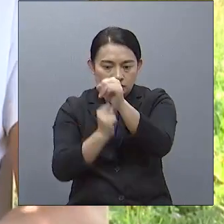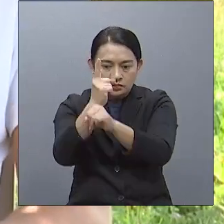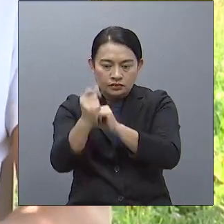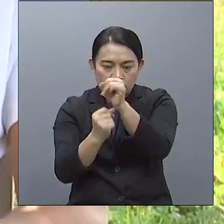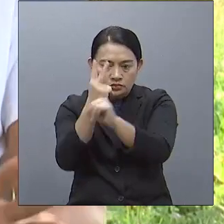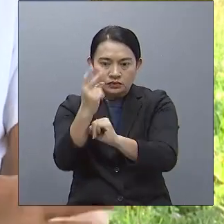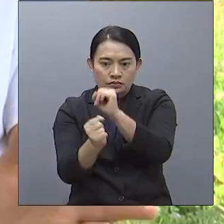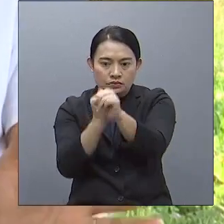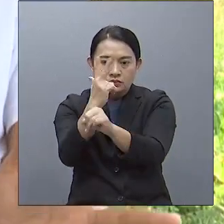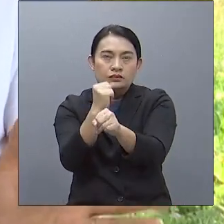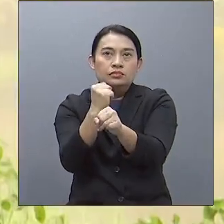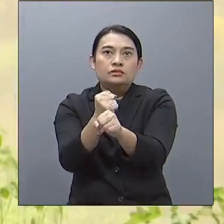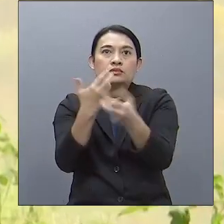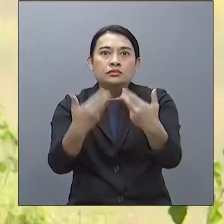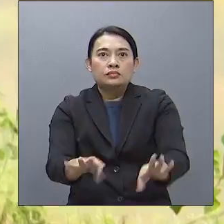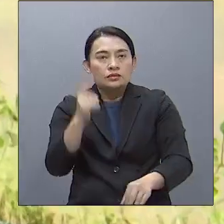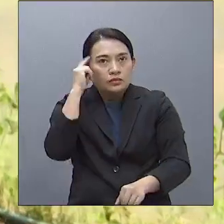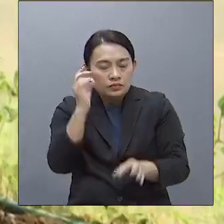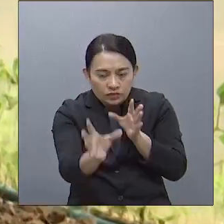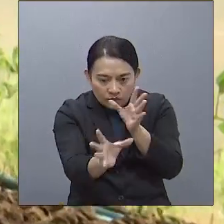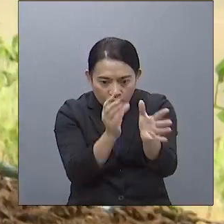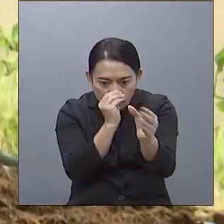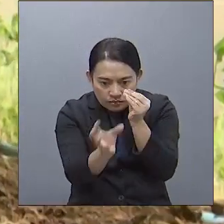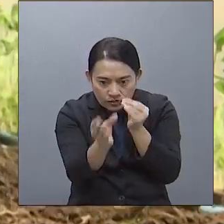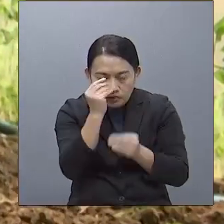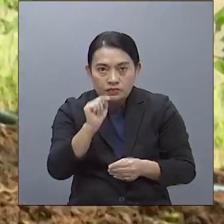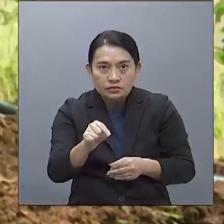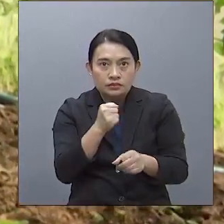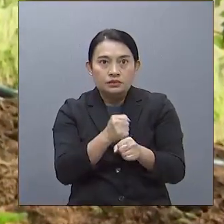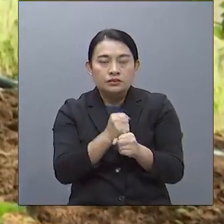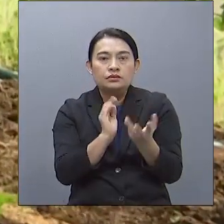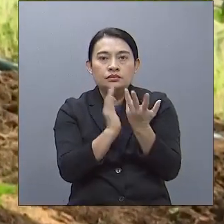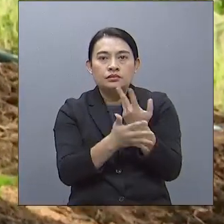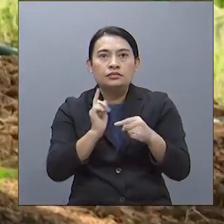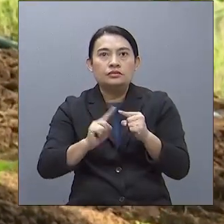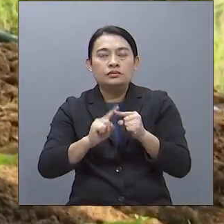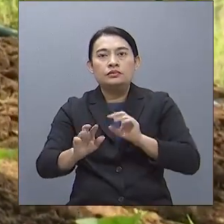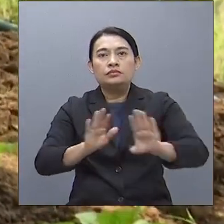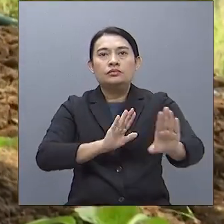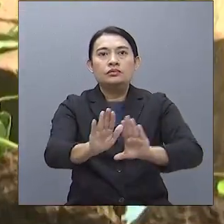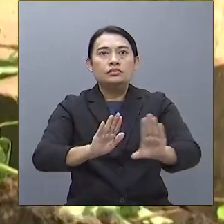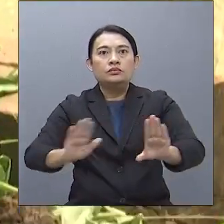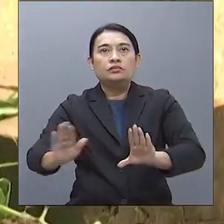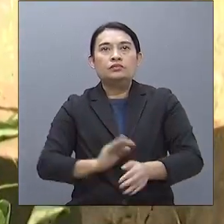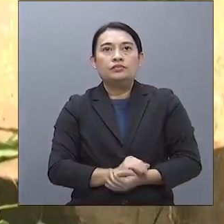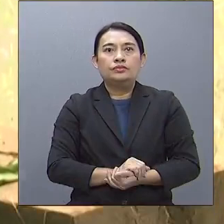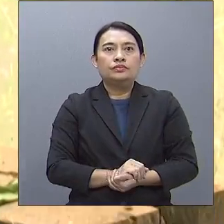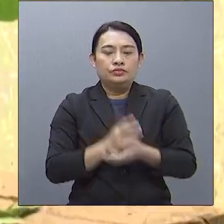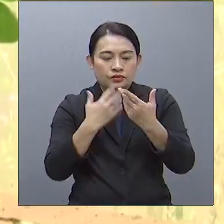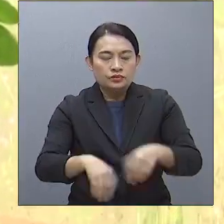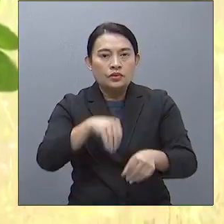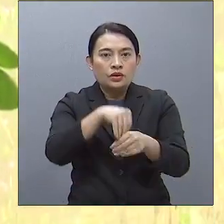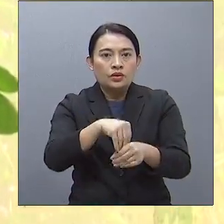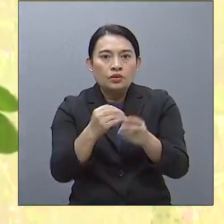3ปีเลยละครับเพื่อที่จะรู้เรียนรู้ฤดูกาลในการทำผักในแต่ละฤดูเพราะเราถึงเราปลูกได้เนี่ยแต่มันไม่ส